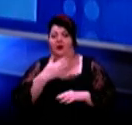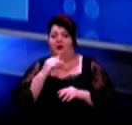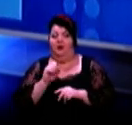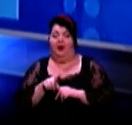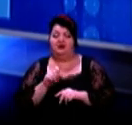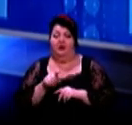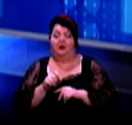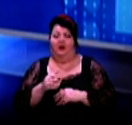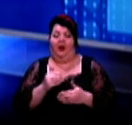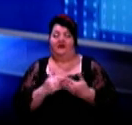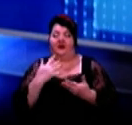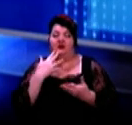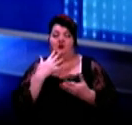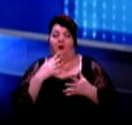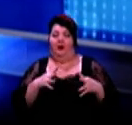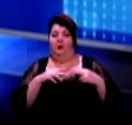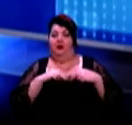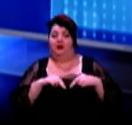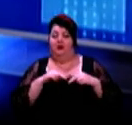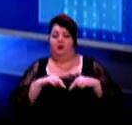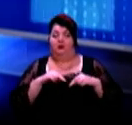замовлень від іноземних партнерів.